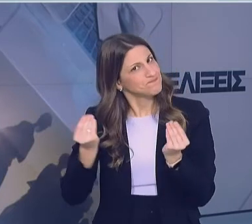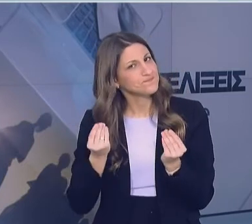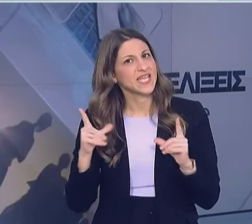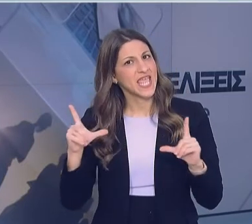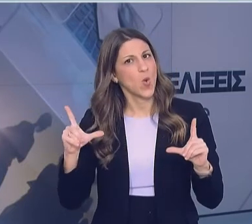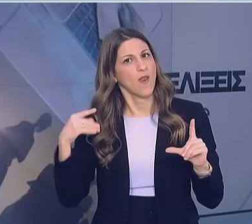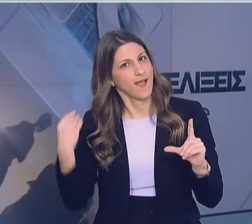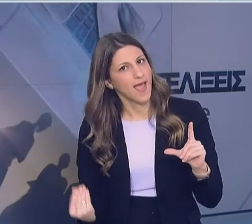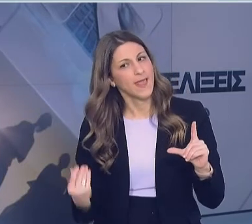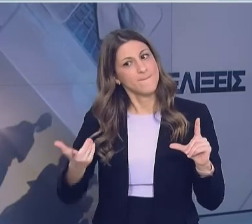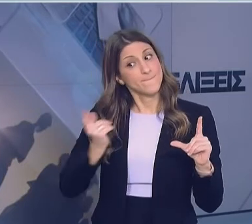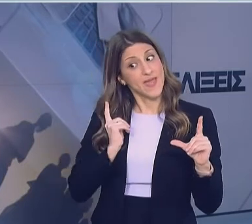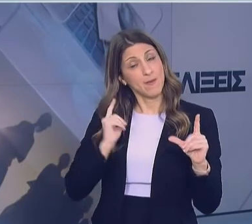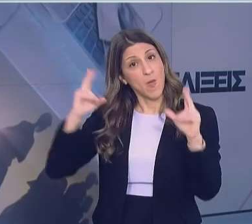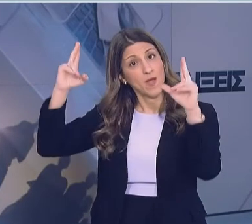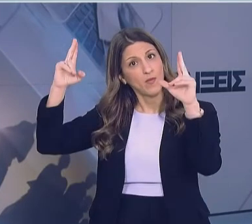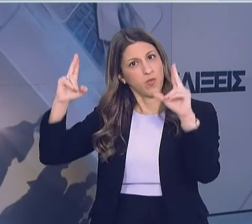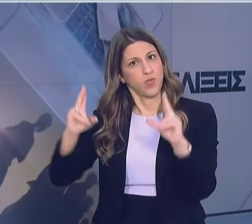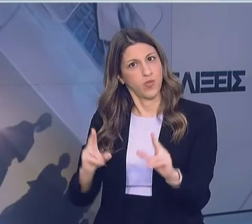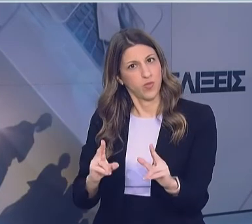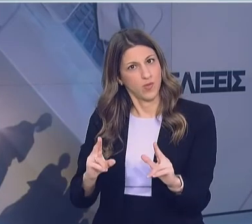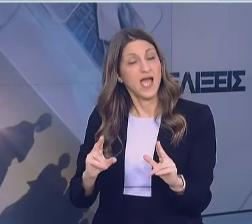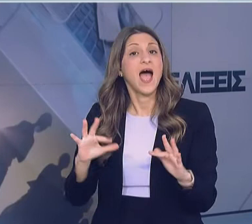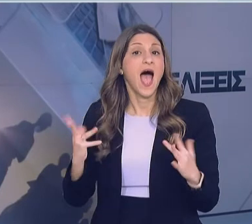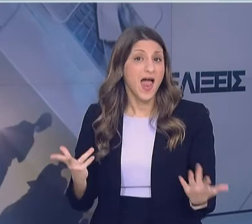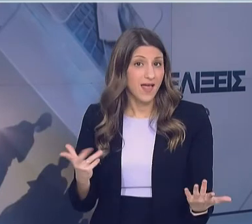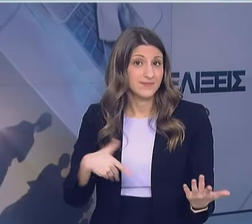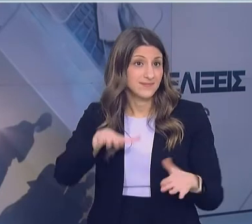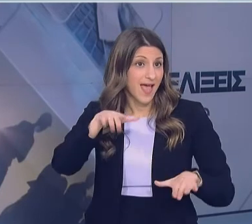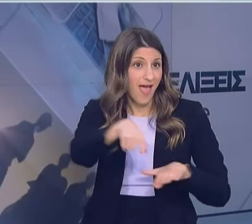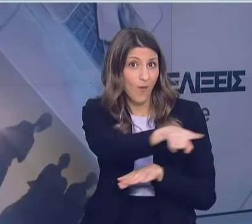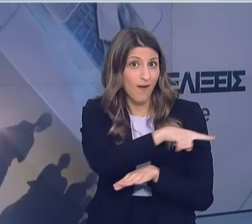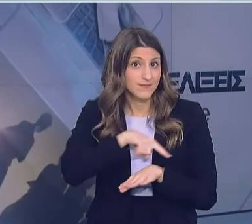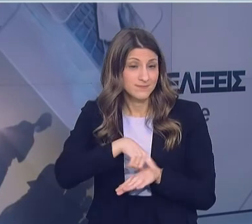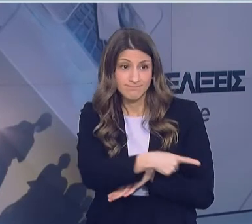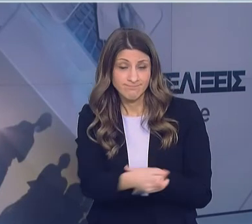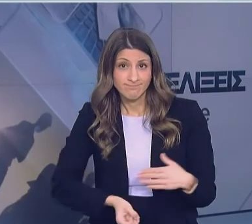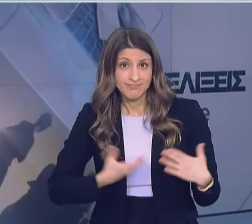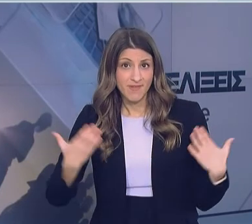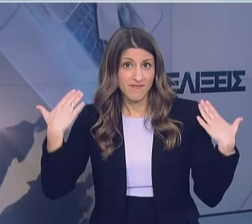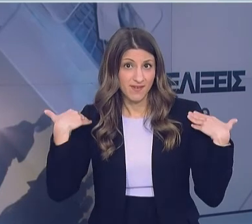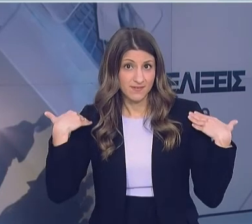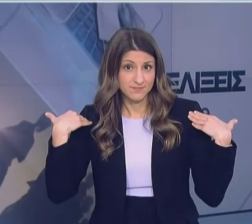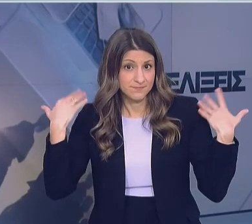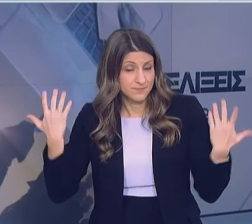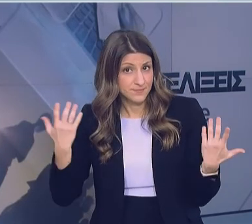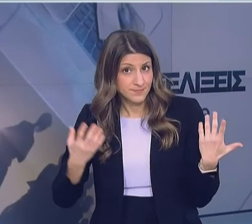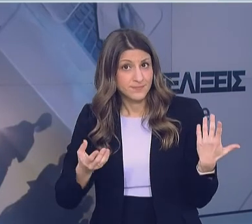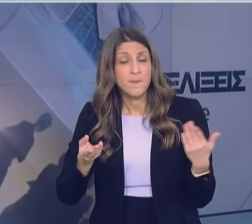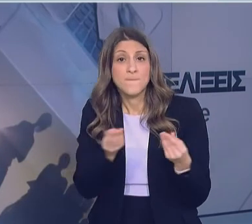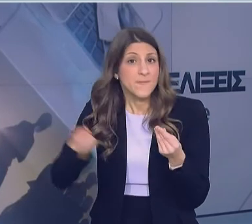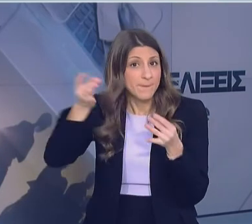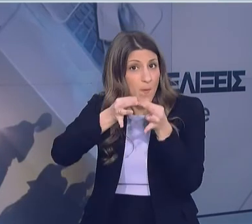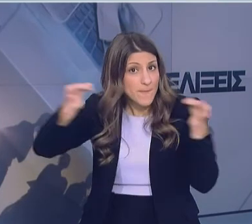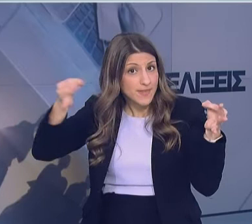και μείωση αργότερα, αλλά αυτό εξαρτάται από εμάς. Φυσικά από εμάς εξαρτάται και το αν θα χρειαστεί να εφαρμοστούν παραπάνω